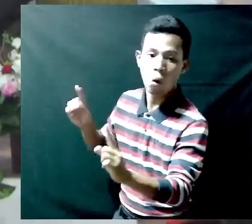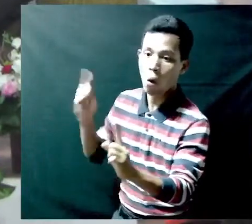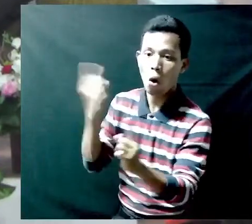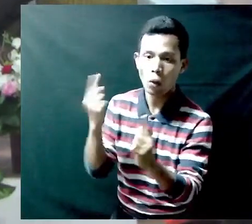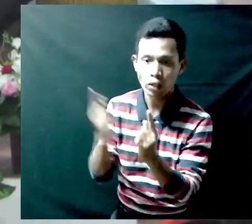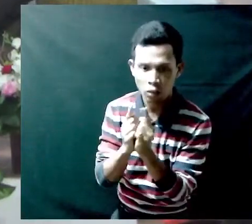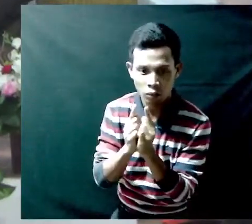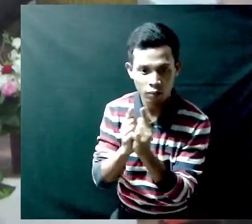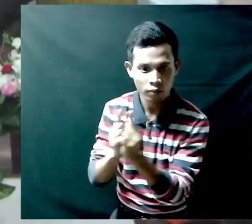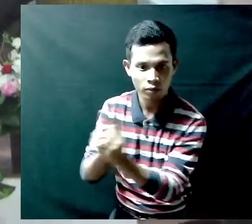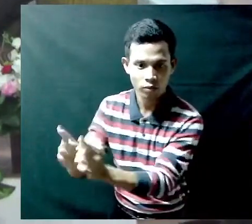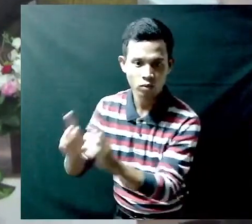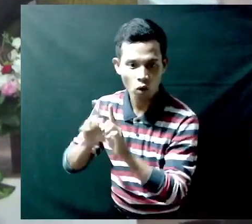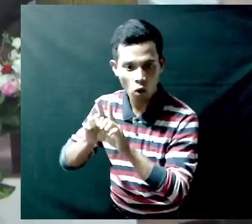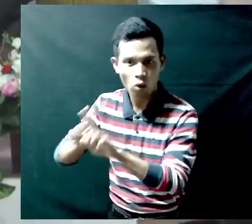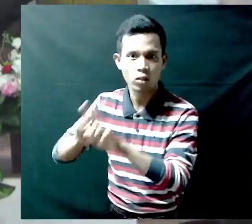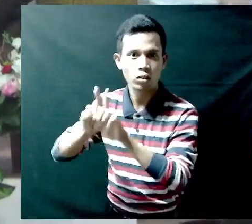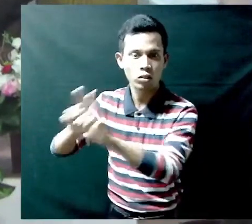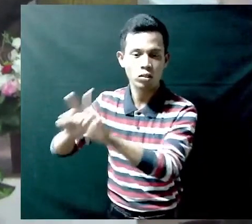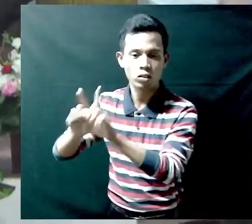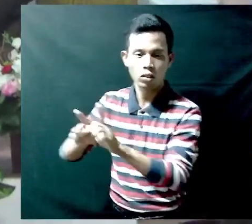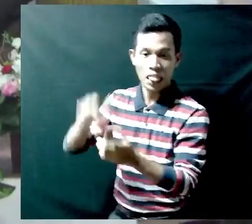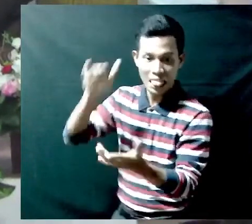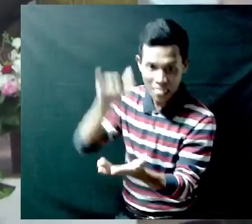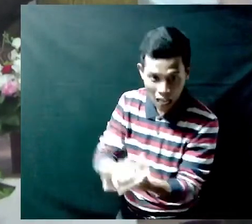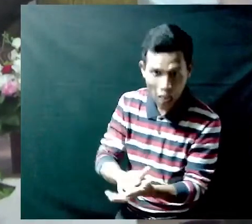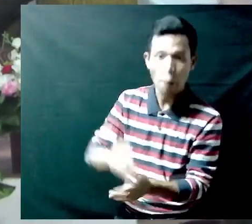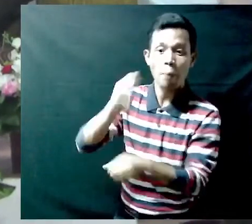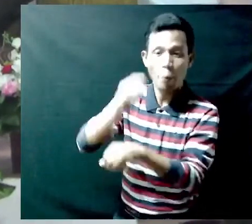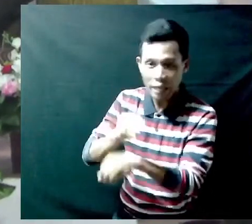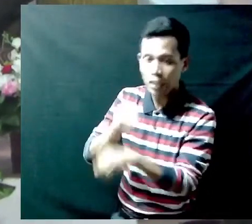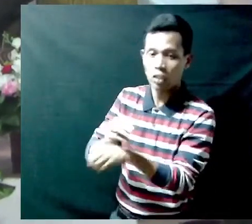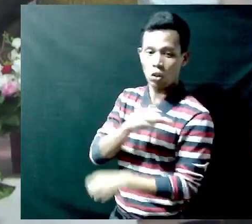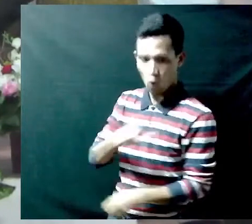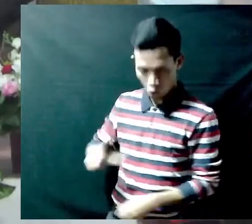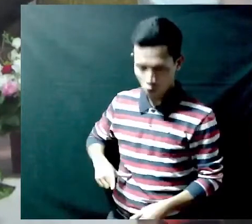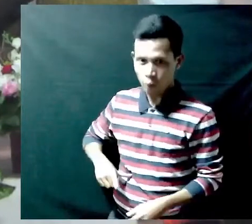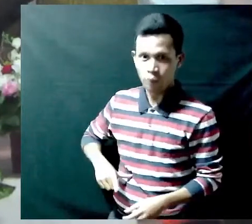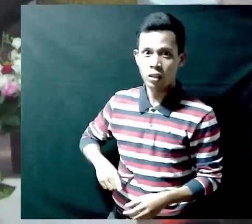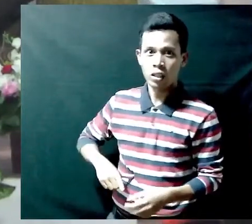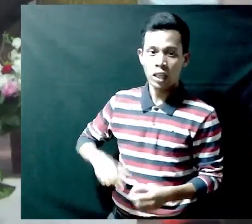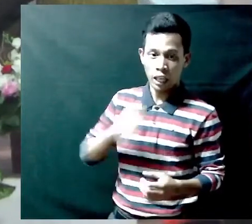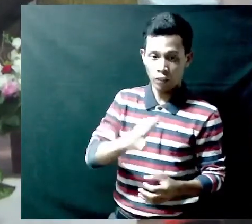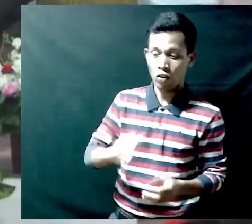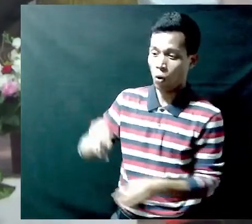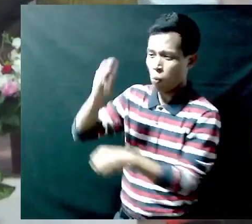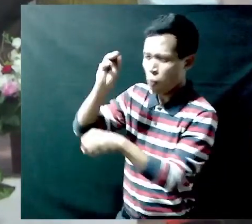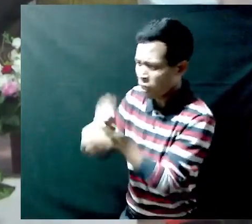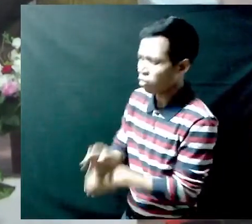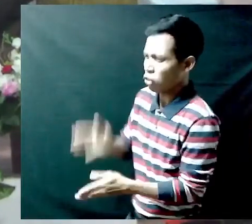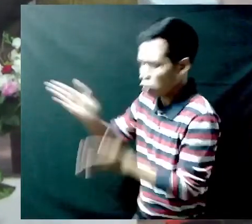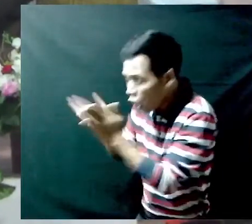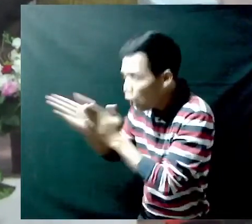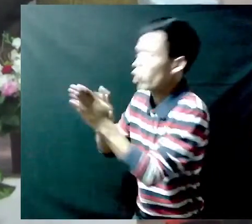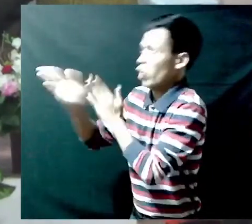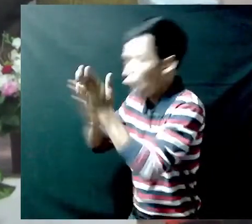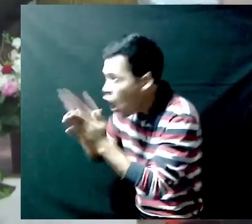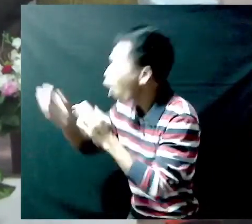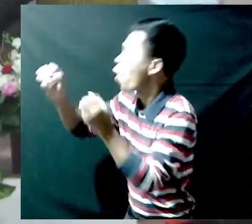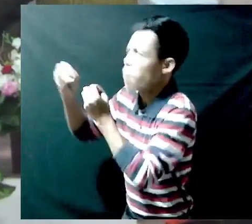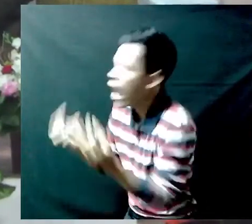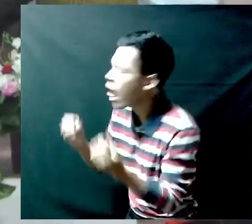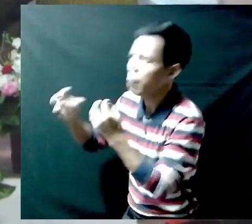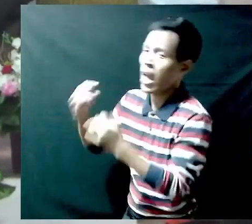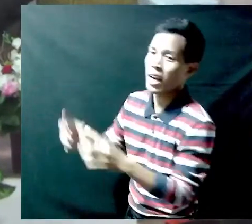Are you getting the point? That is what ministering to the Lord. Bago ka maglingkod ng maraming marami para sa Kanya,